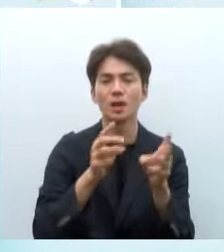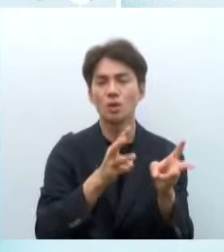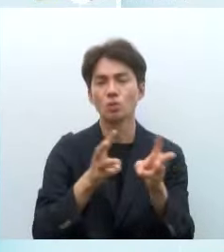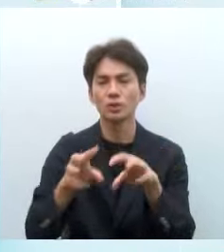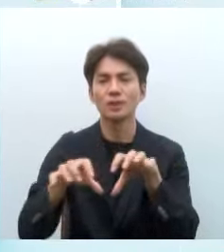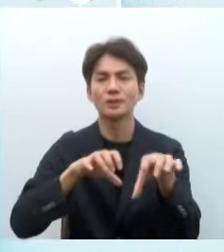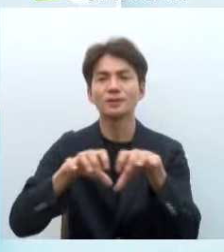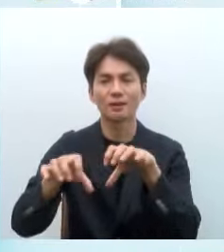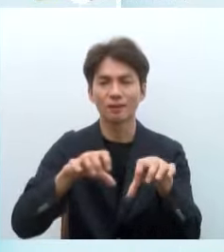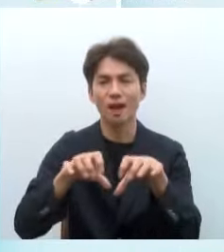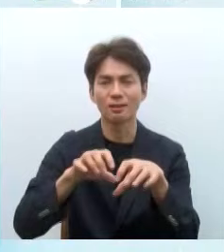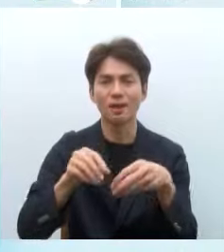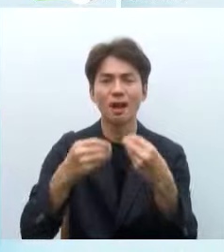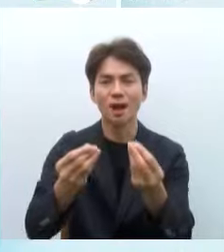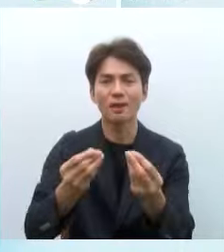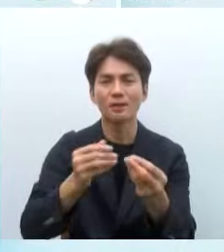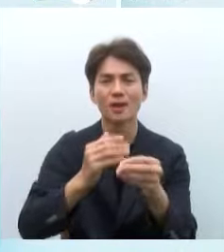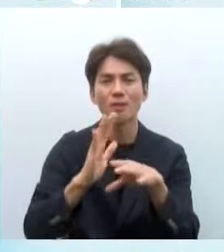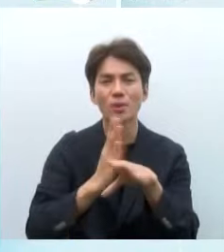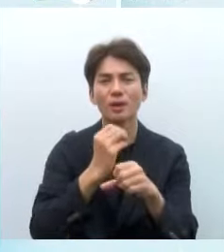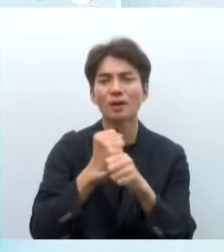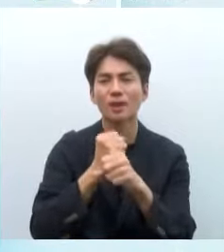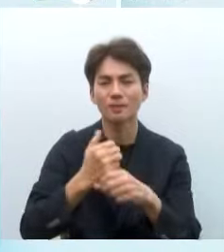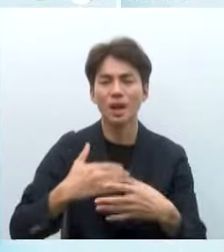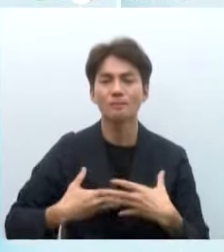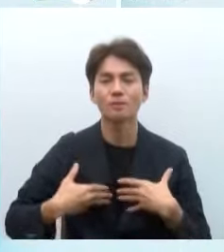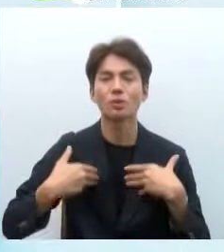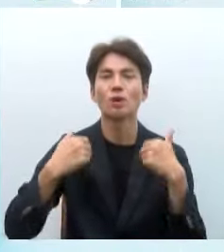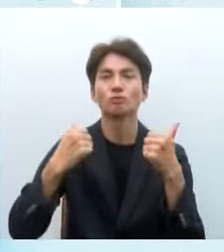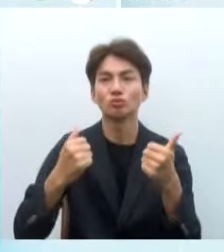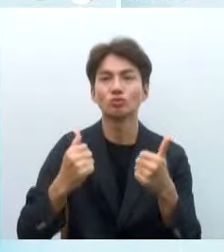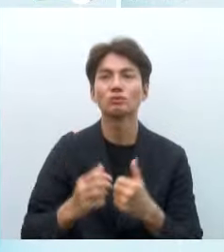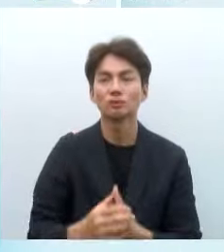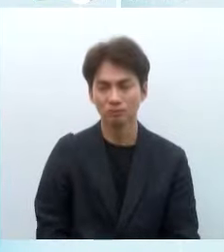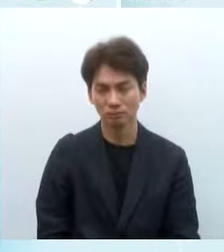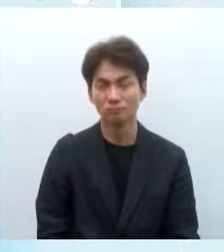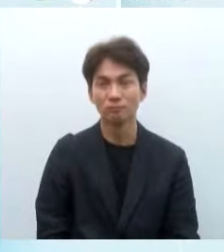ให้ธุรการนะครับต่อไปนะครับ